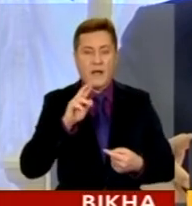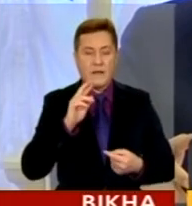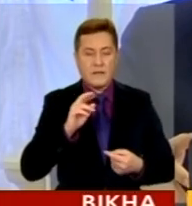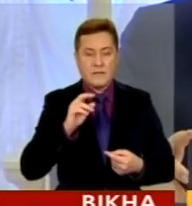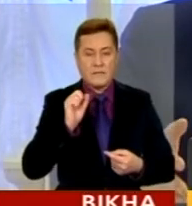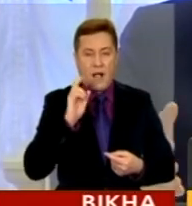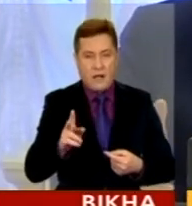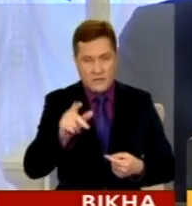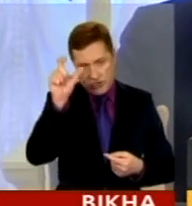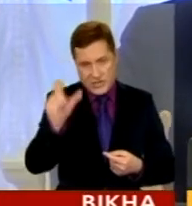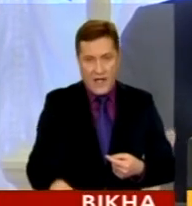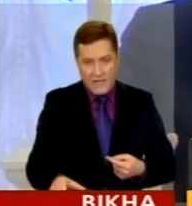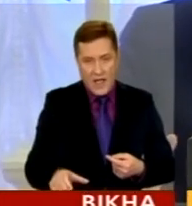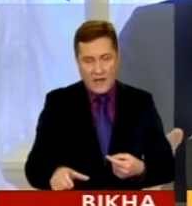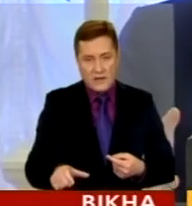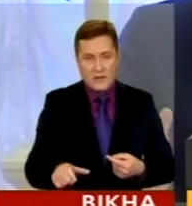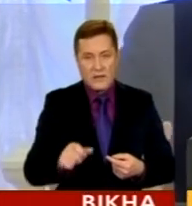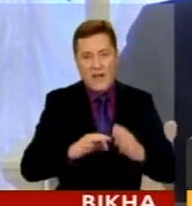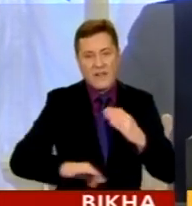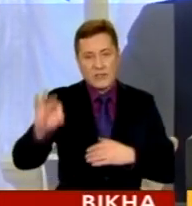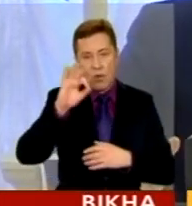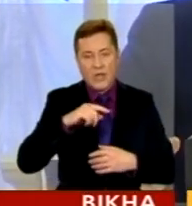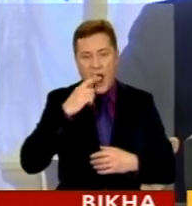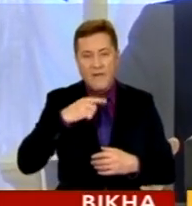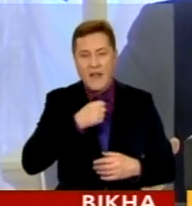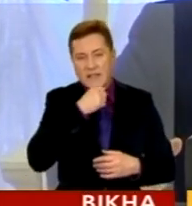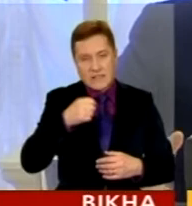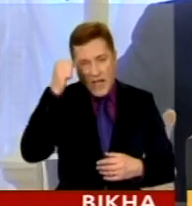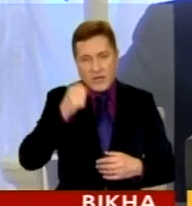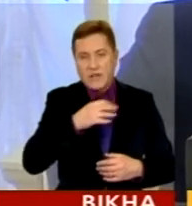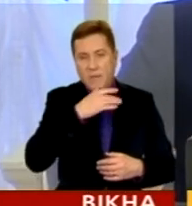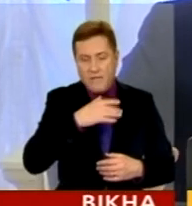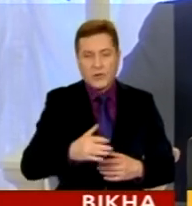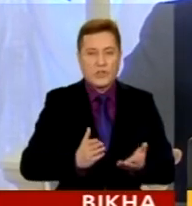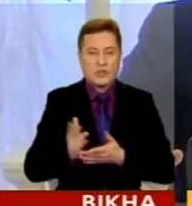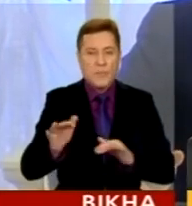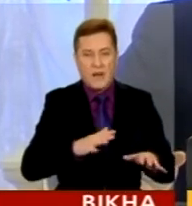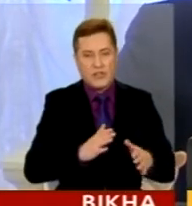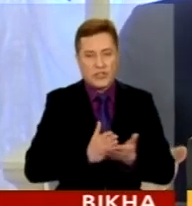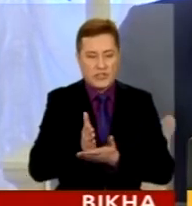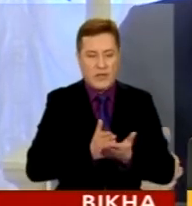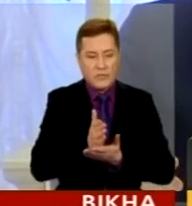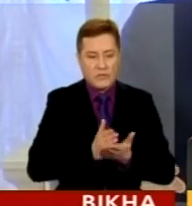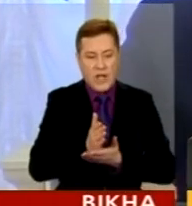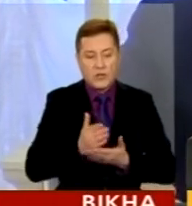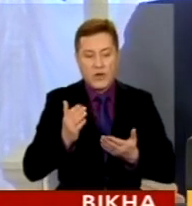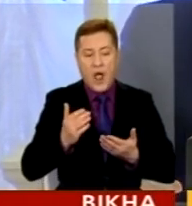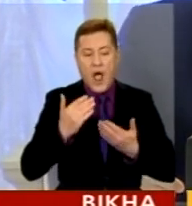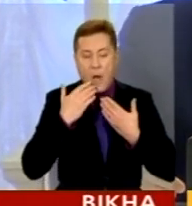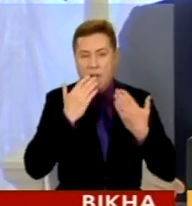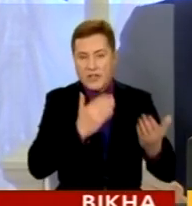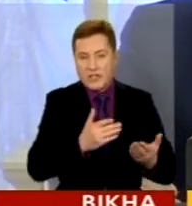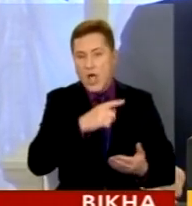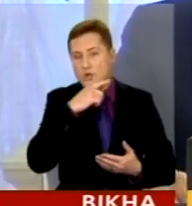человек, как на Востоке говорят, старший по возрасту и политическому стажу, обращаюсь и